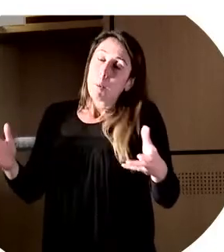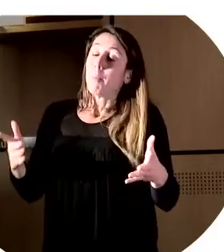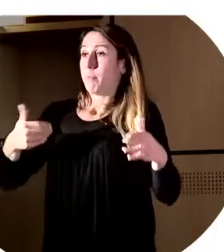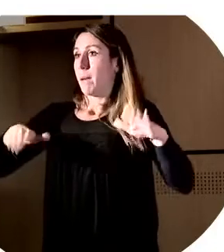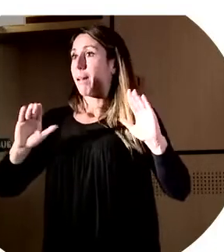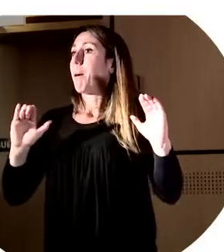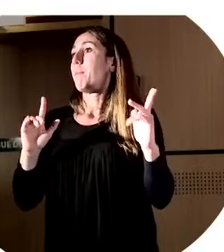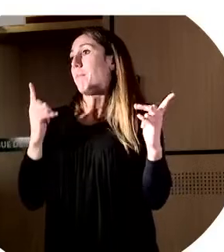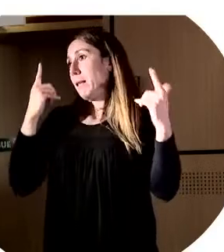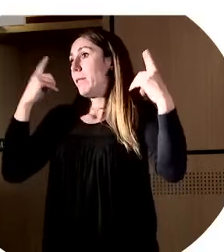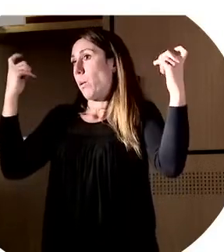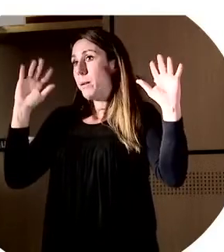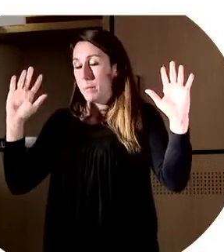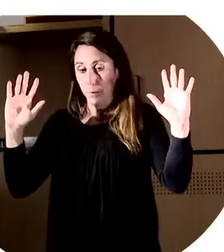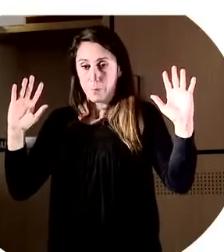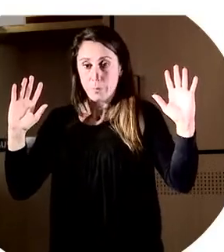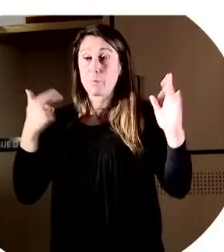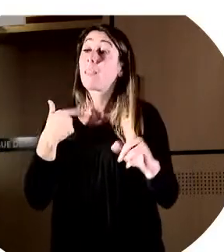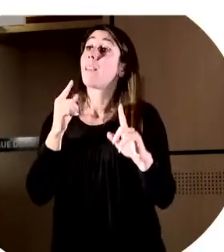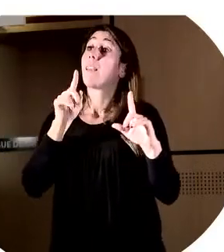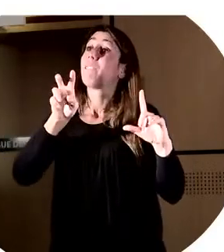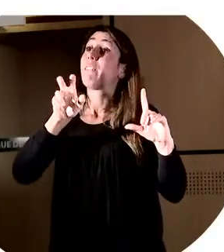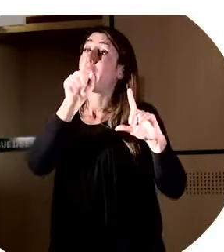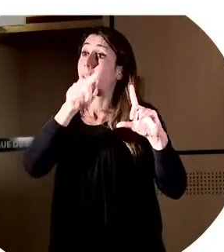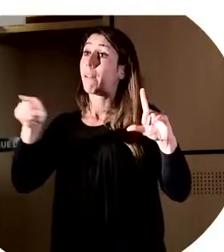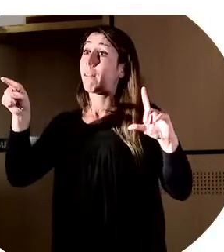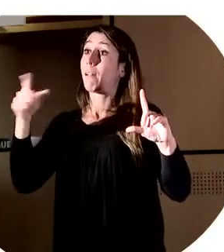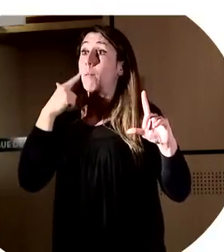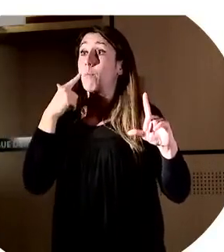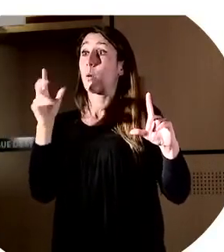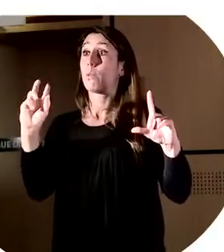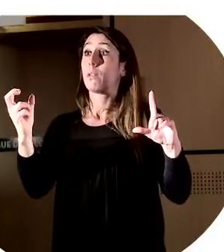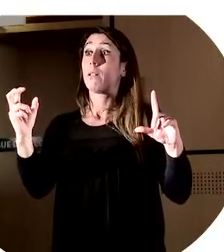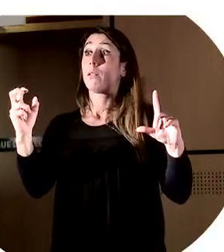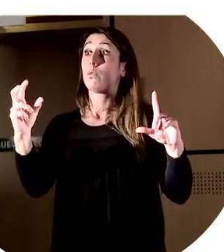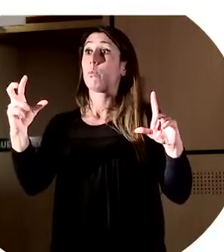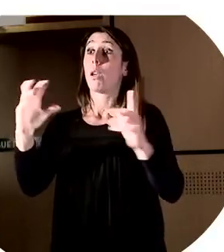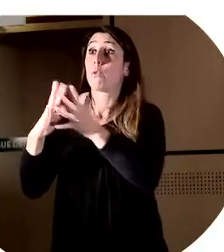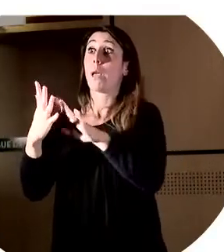voyez la courbe en vert. La courbe en vert vous décrit l'évolution de la tumeur et